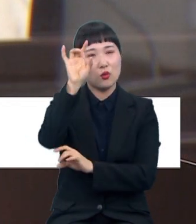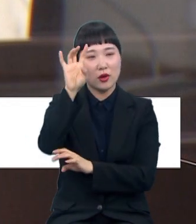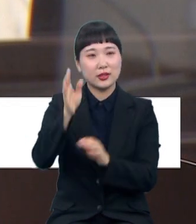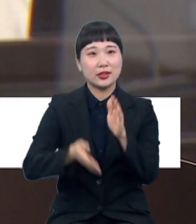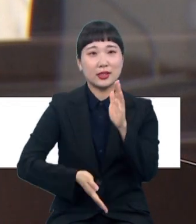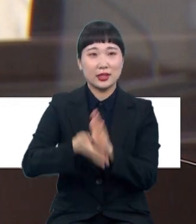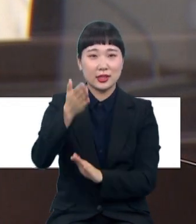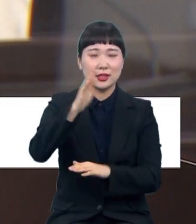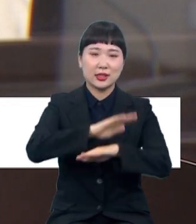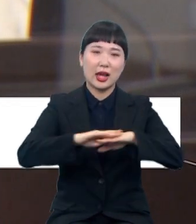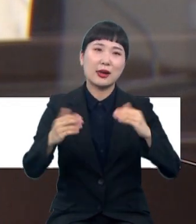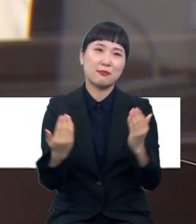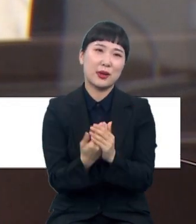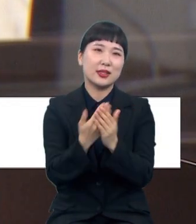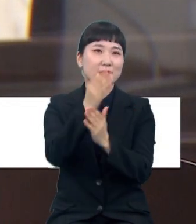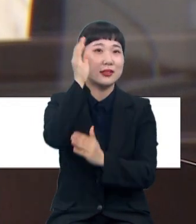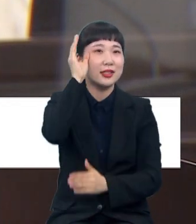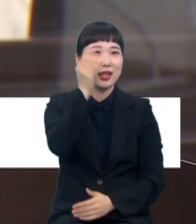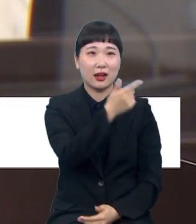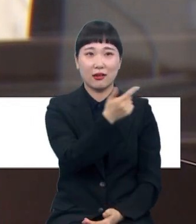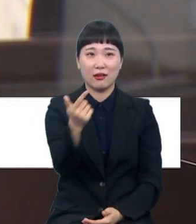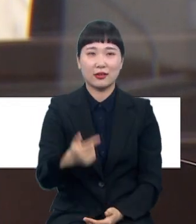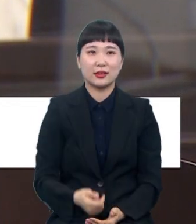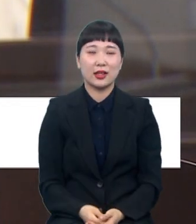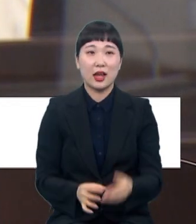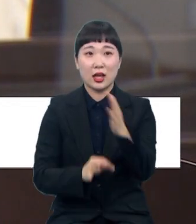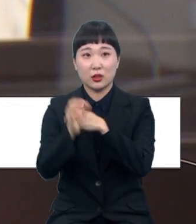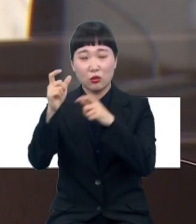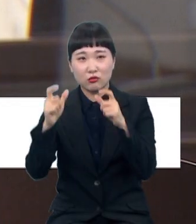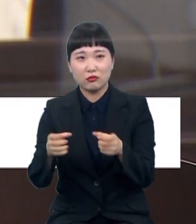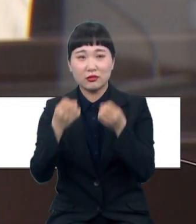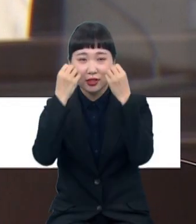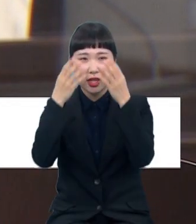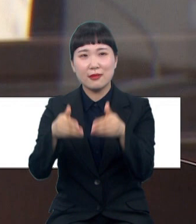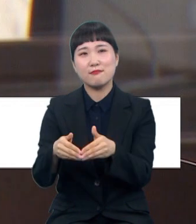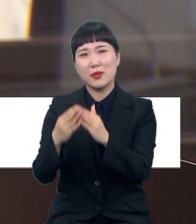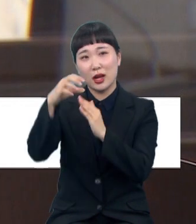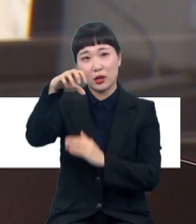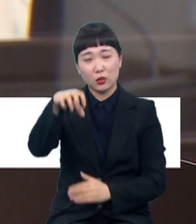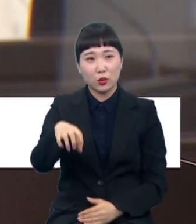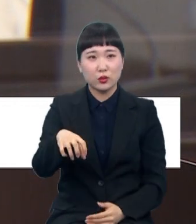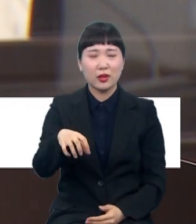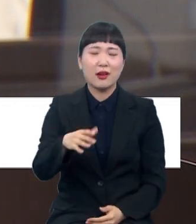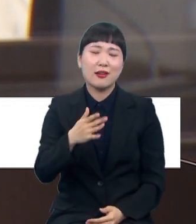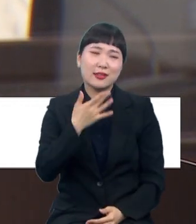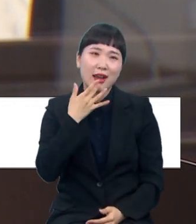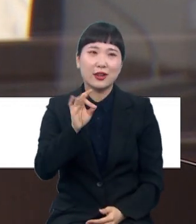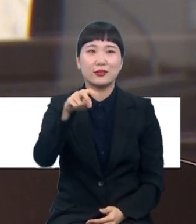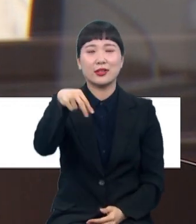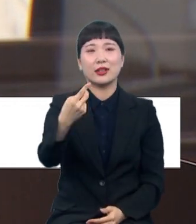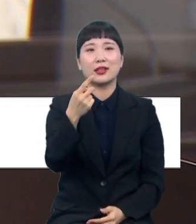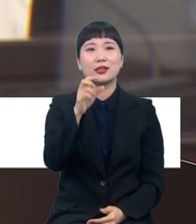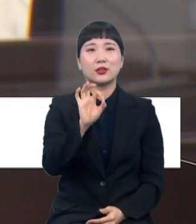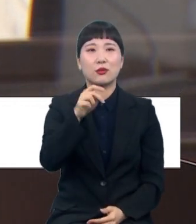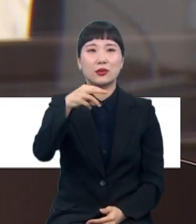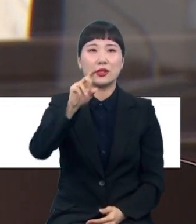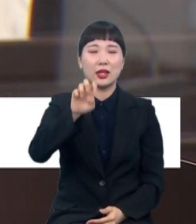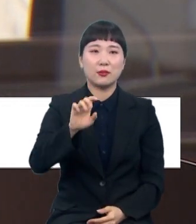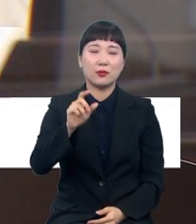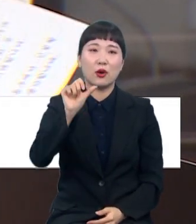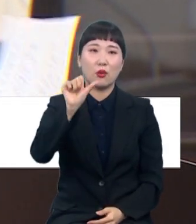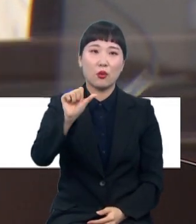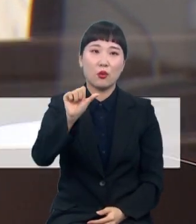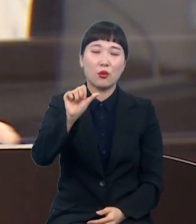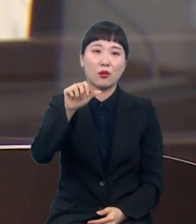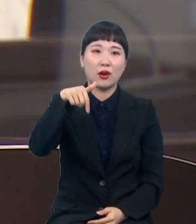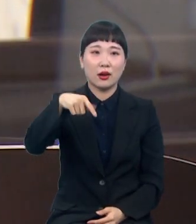것으로 기대됩니다. 동구에서 신설될 장소는 단연